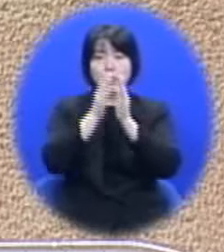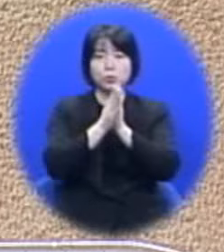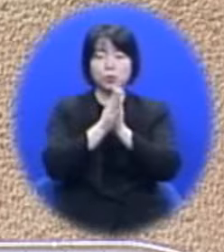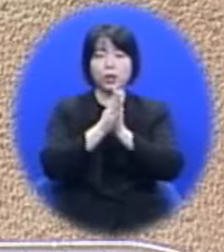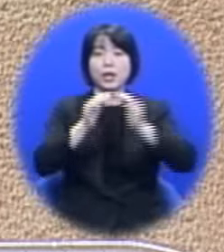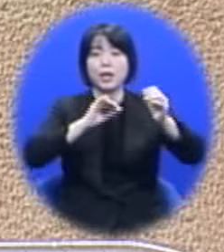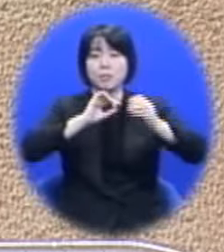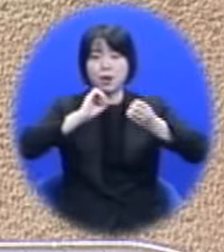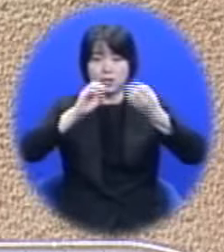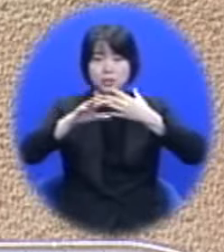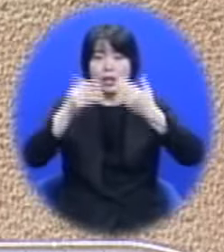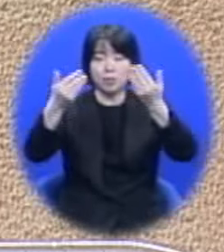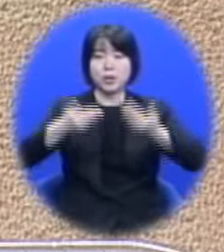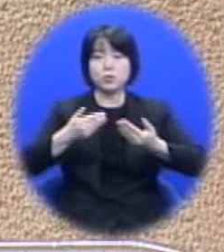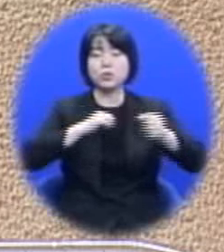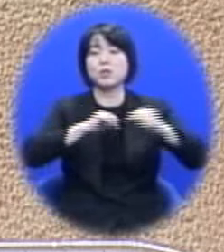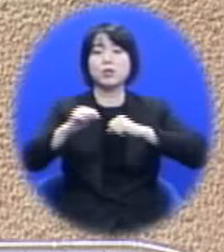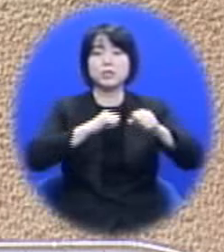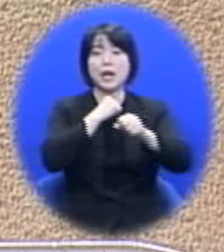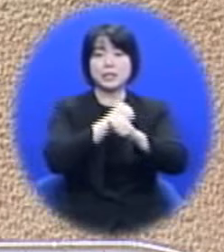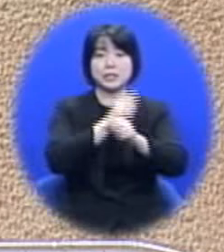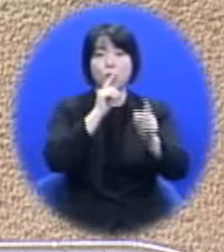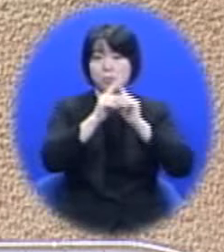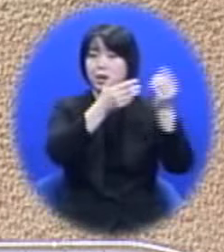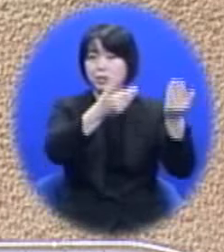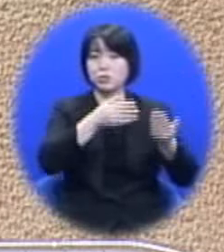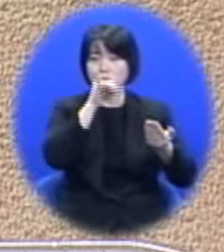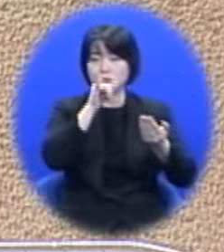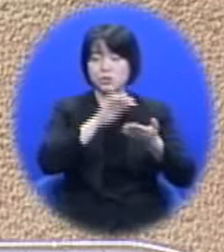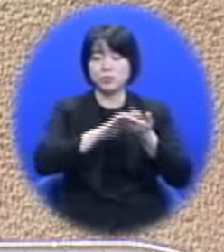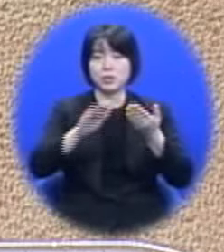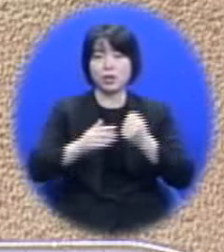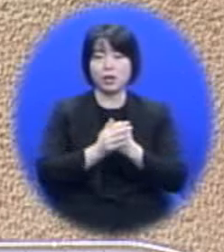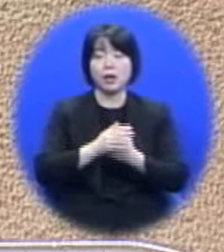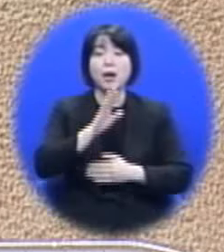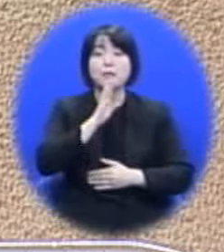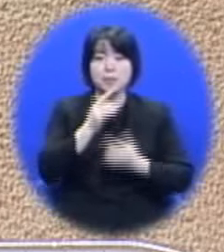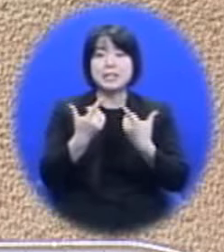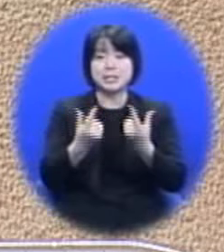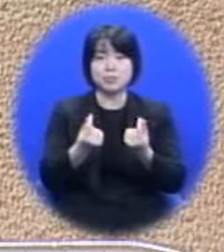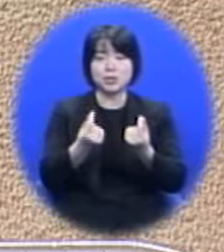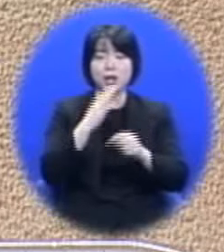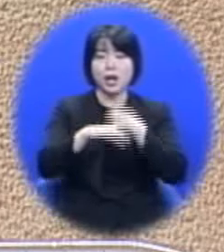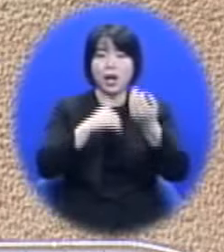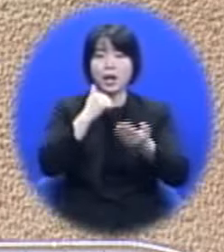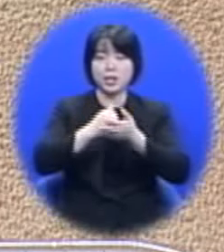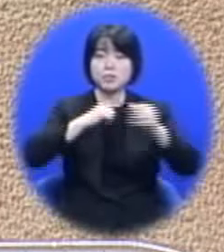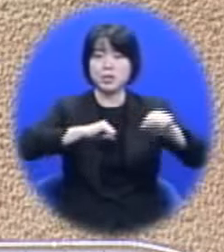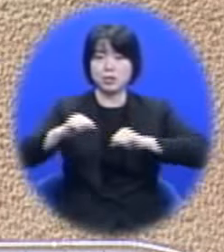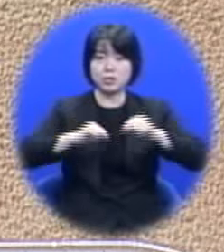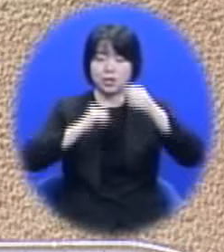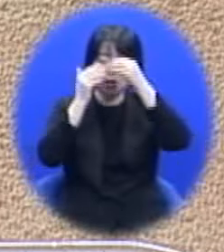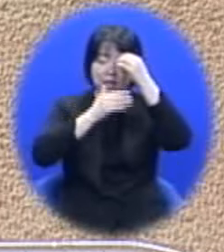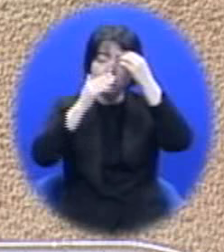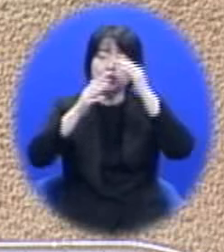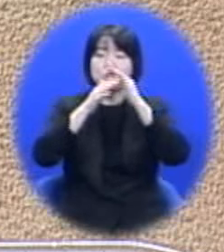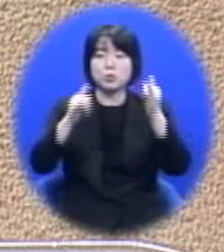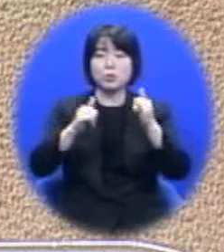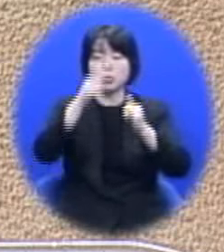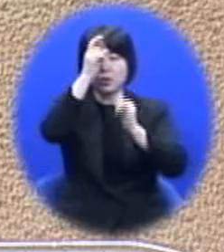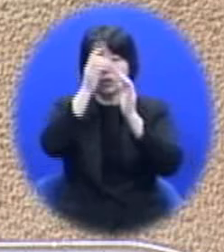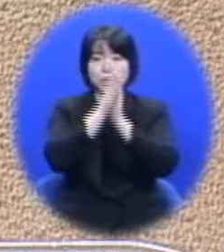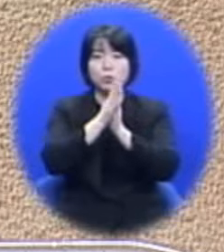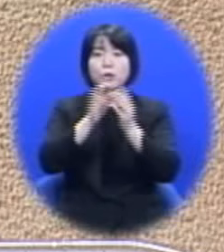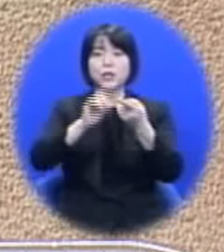역사하신다고 했습니다. 맞습니다. 하나님의 역사는 성도들의 기도에 대한